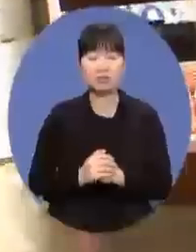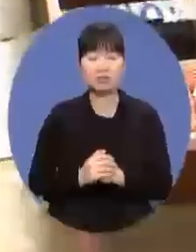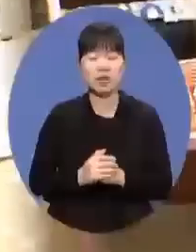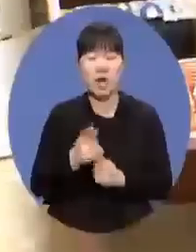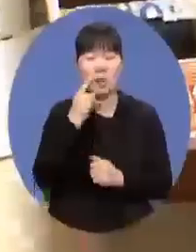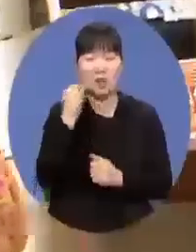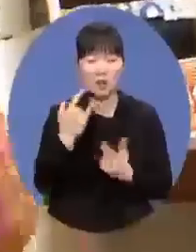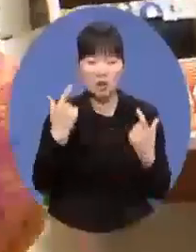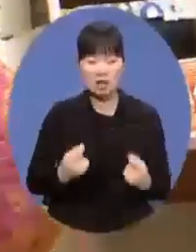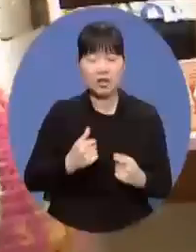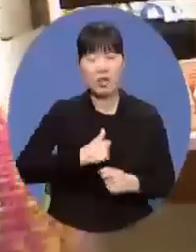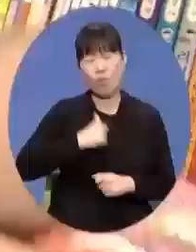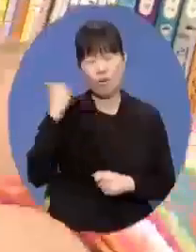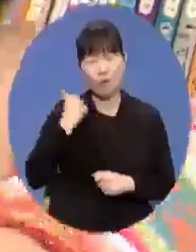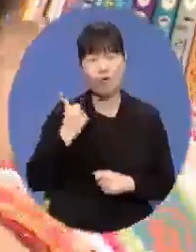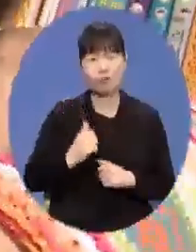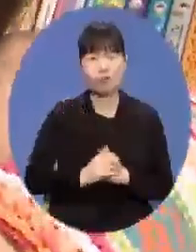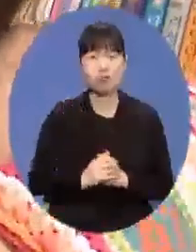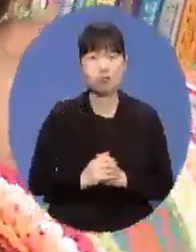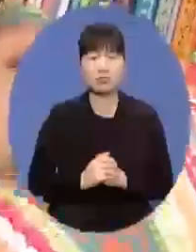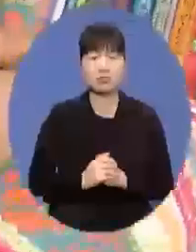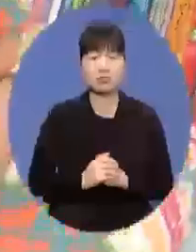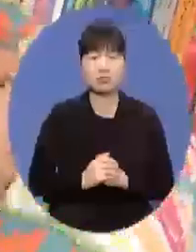덩달아 엄마도 화를 내고 맙니다.